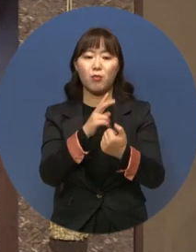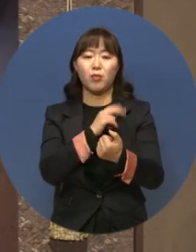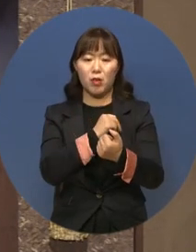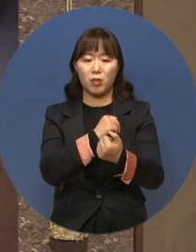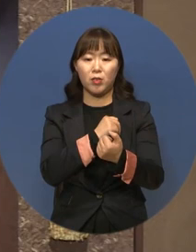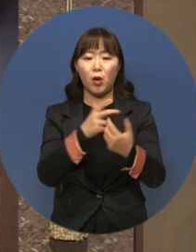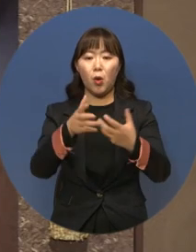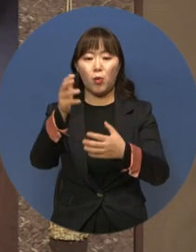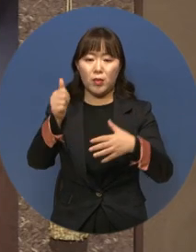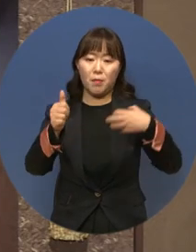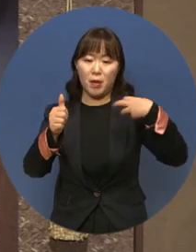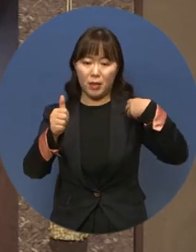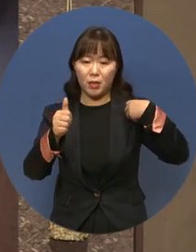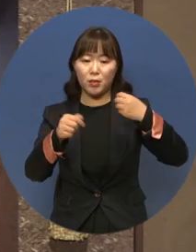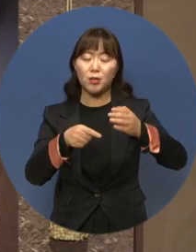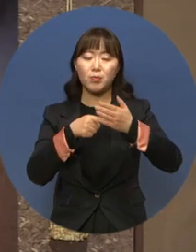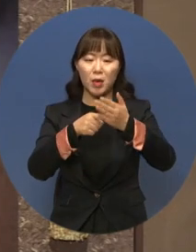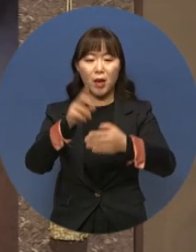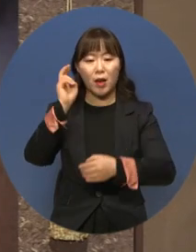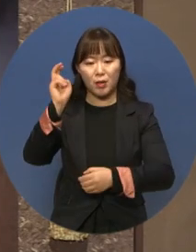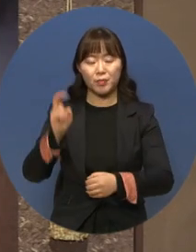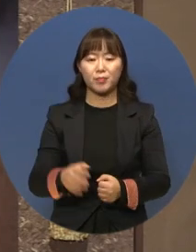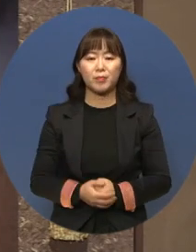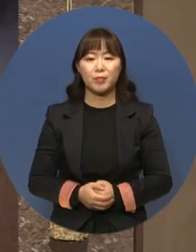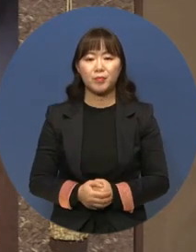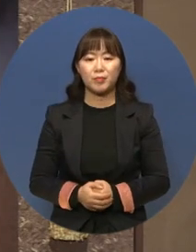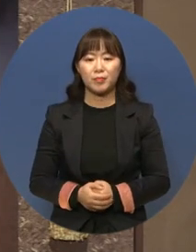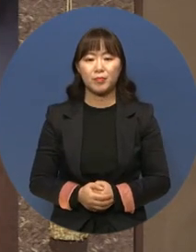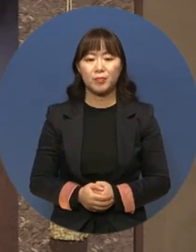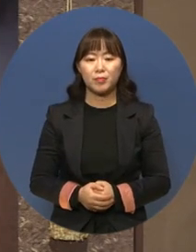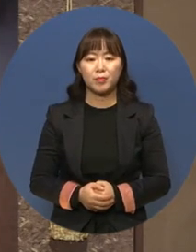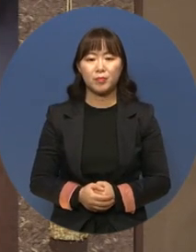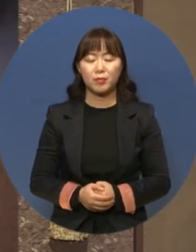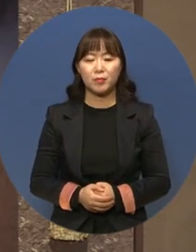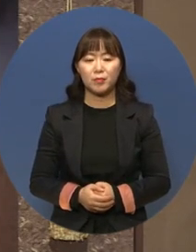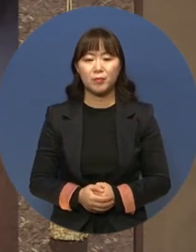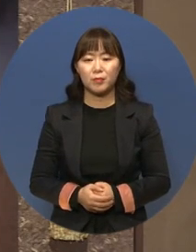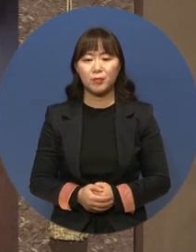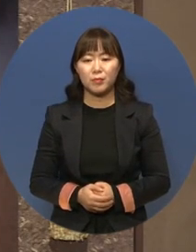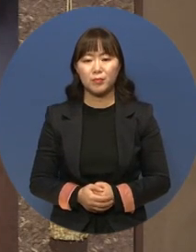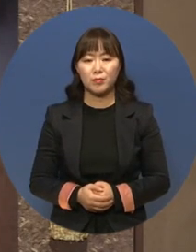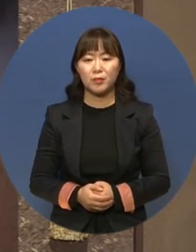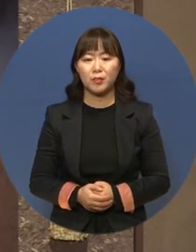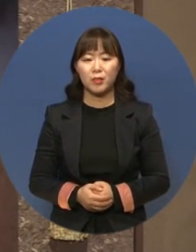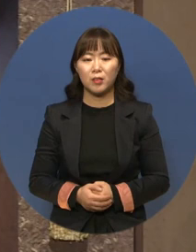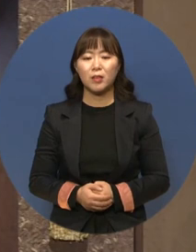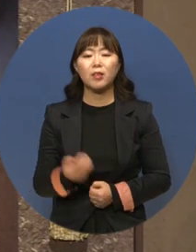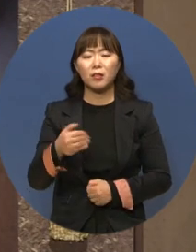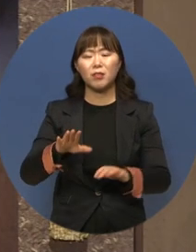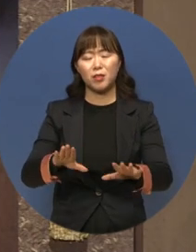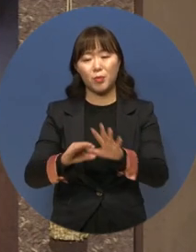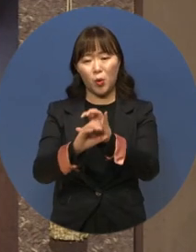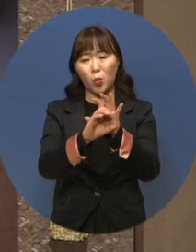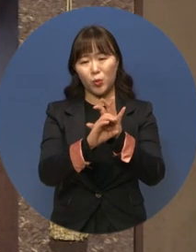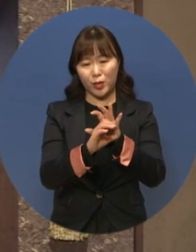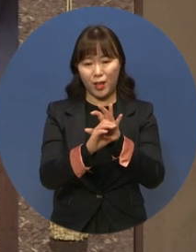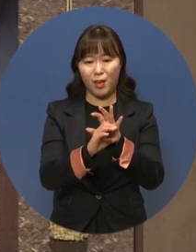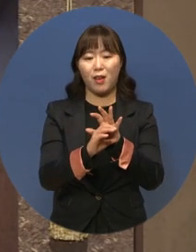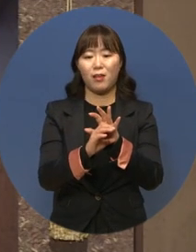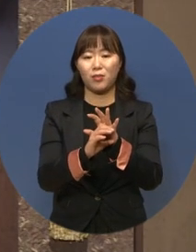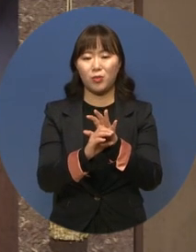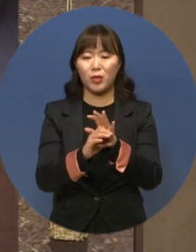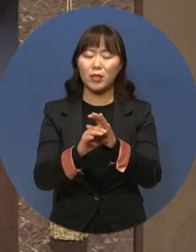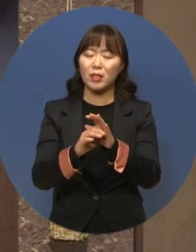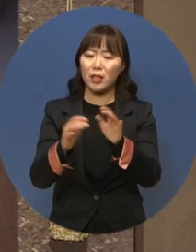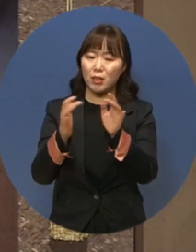진행을 이제 예. 하실 거예요. 원장이시니까요. 그런데 이제 뭐 코로나도 있고 그래서 이제